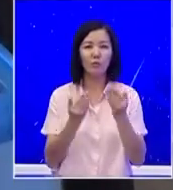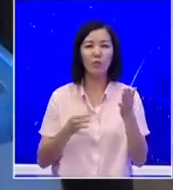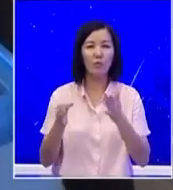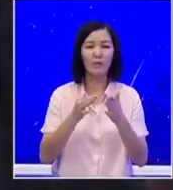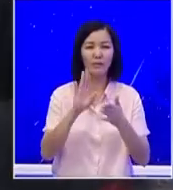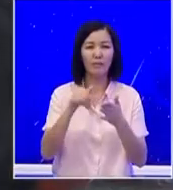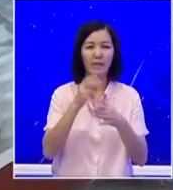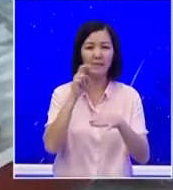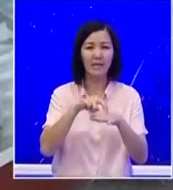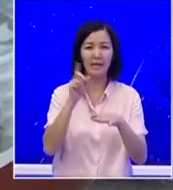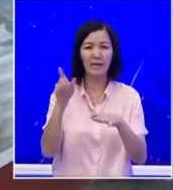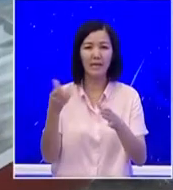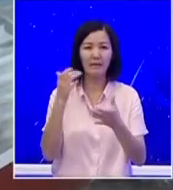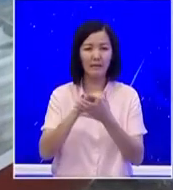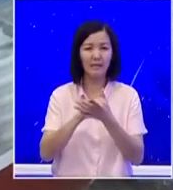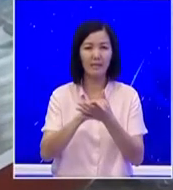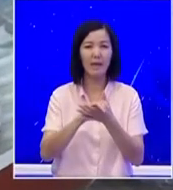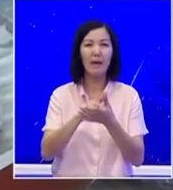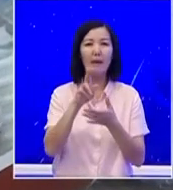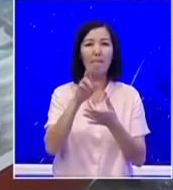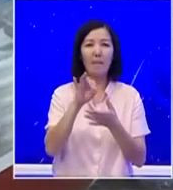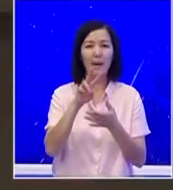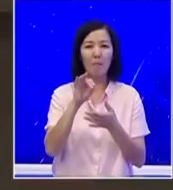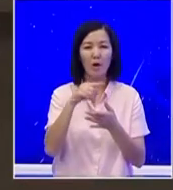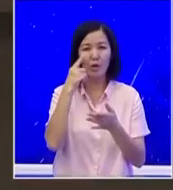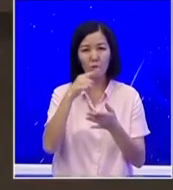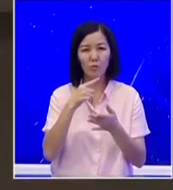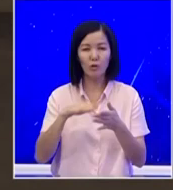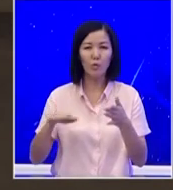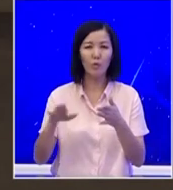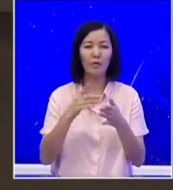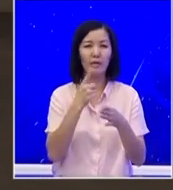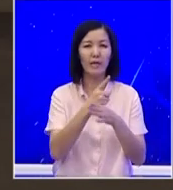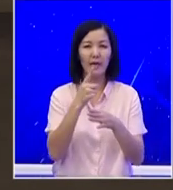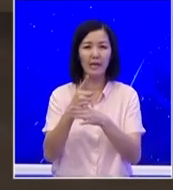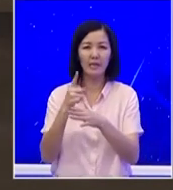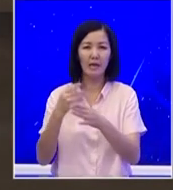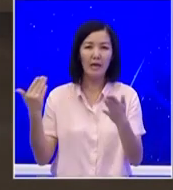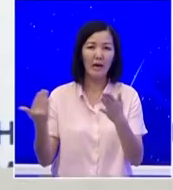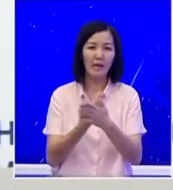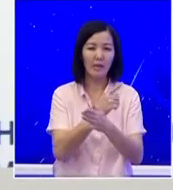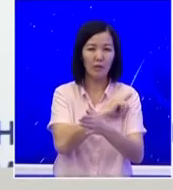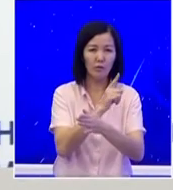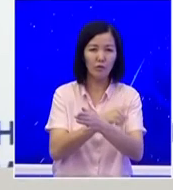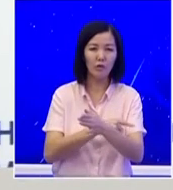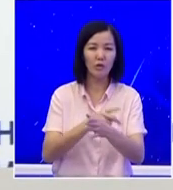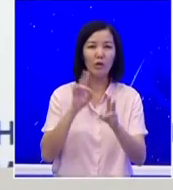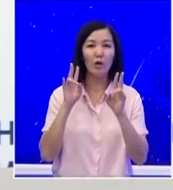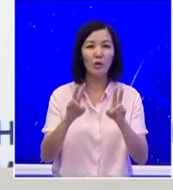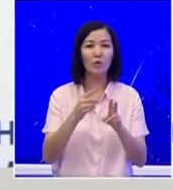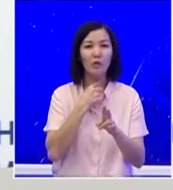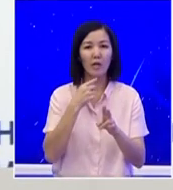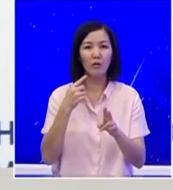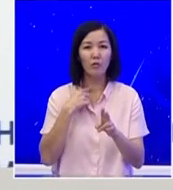бас санитар дәрігері таныстырды. Қайрат Баймұхамбетовтің айтуынша, өңірде карантин шаралары қайтадан күшейтілді. Алайда Талдықорған